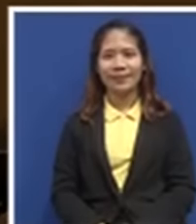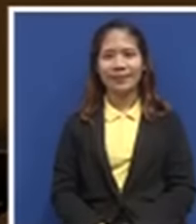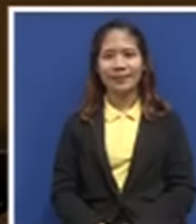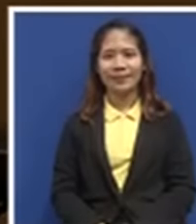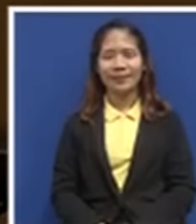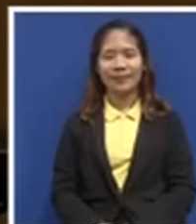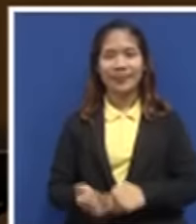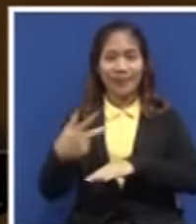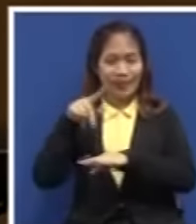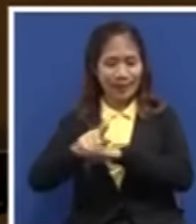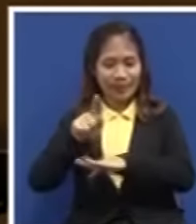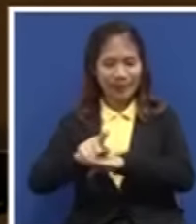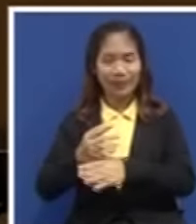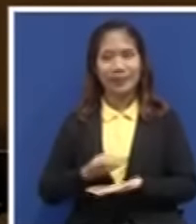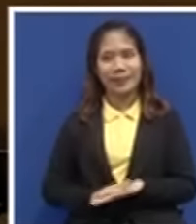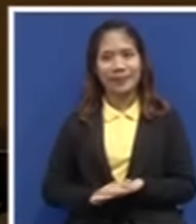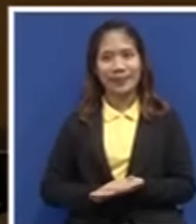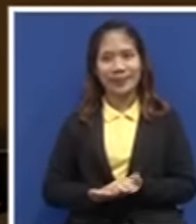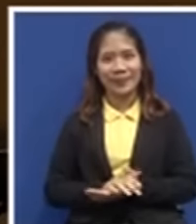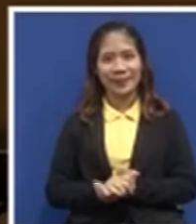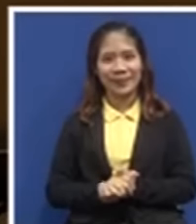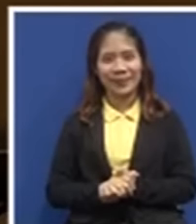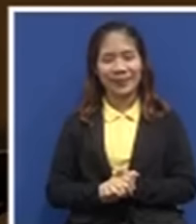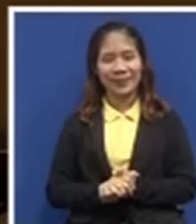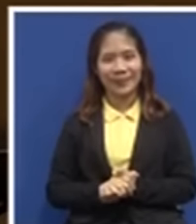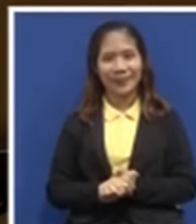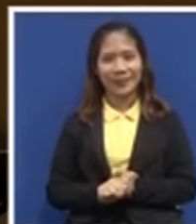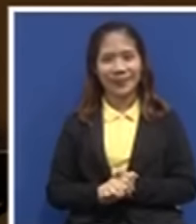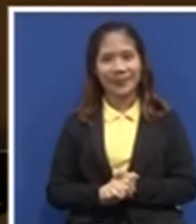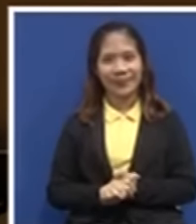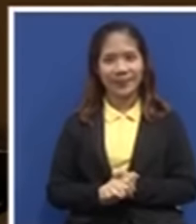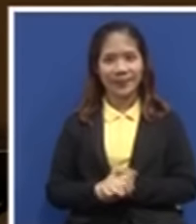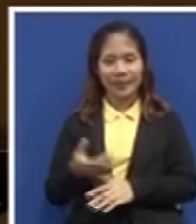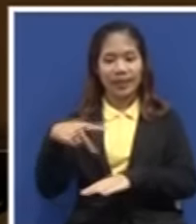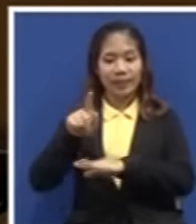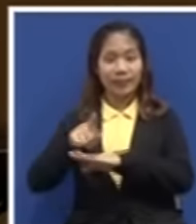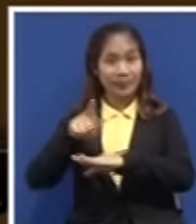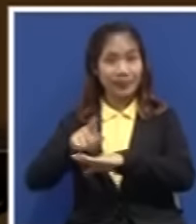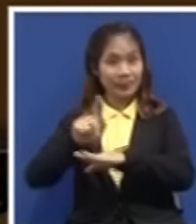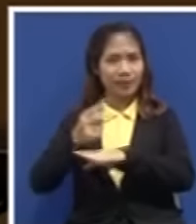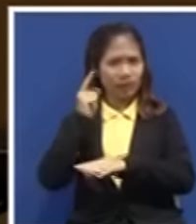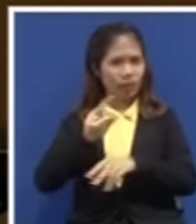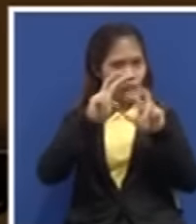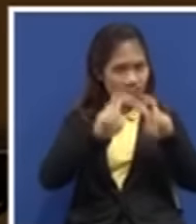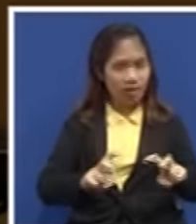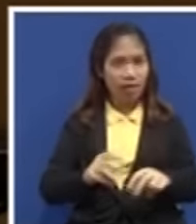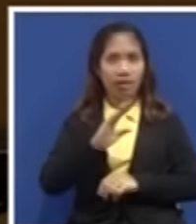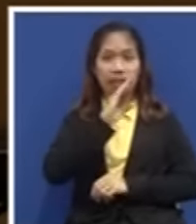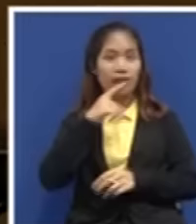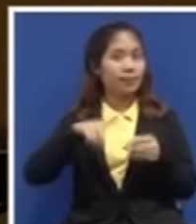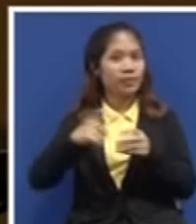เรียนท่านประธาน ที่เราเดี๋ยวฟังท่านเสรีก่อน สลับ ท่านประธานครับท่านประธานวินิจฉัยแล้วเขาไม่ยอมถ